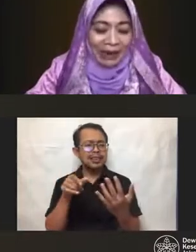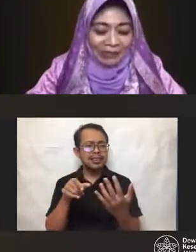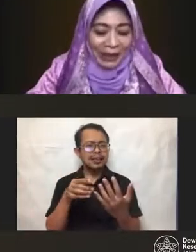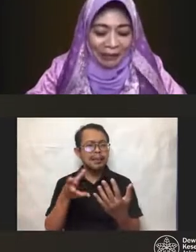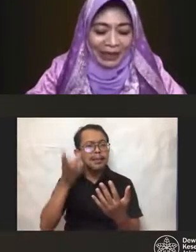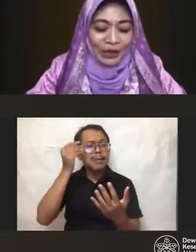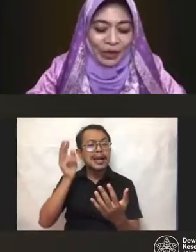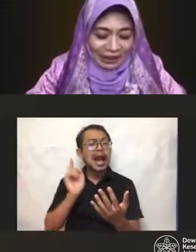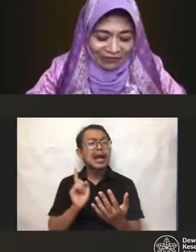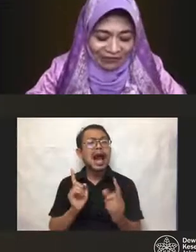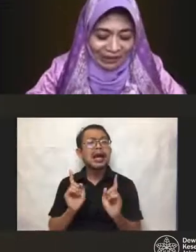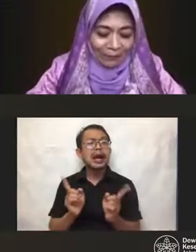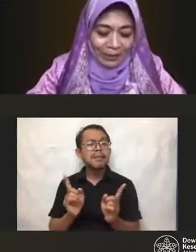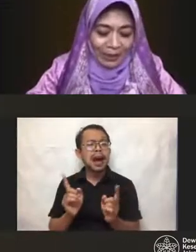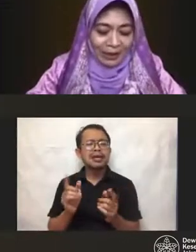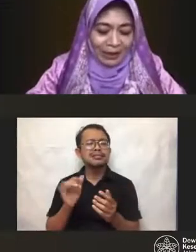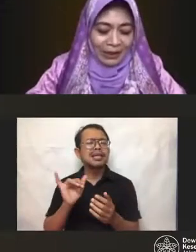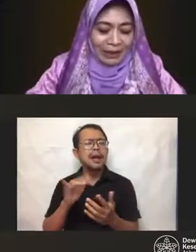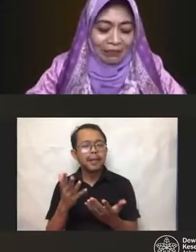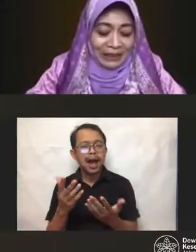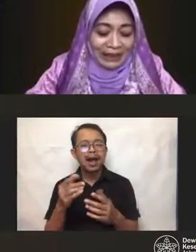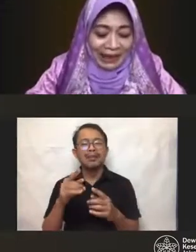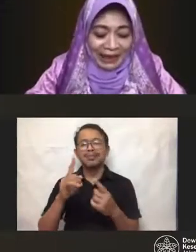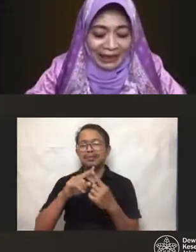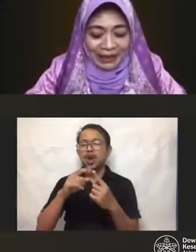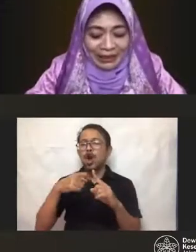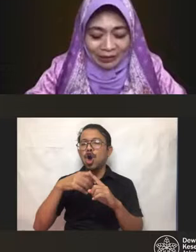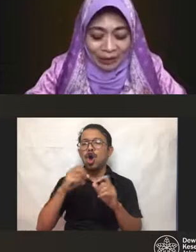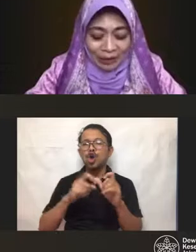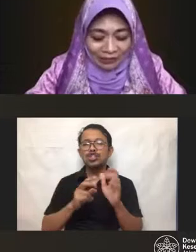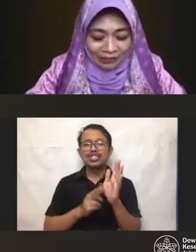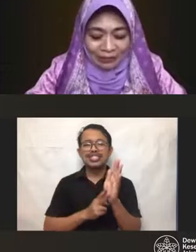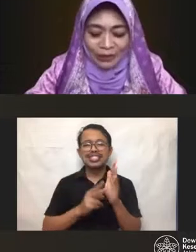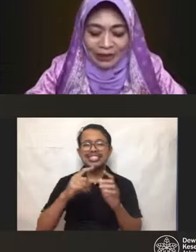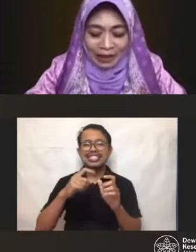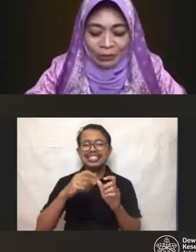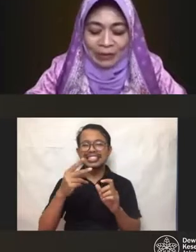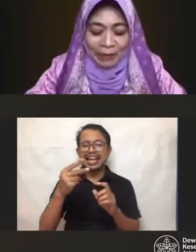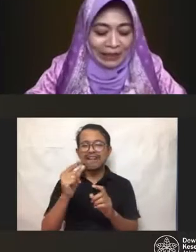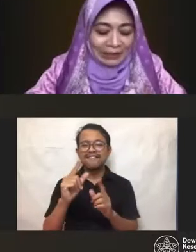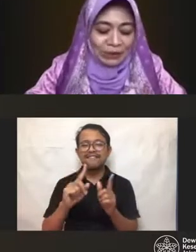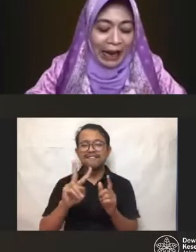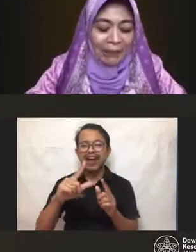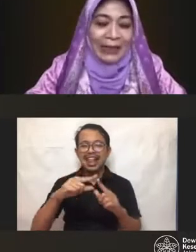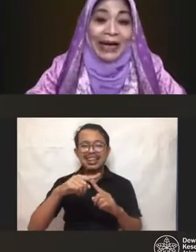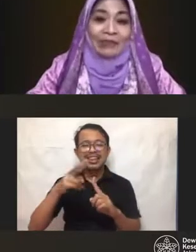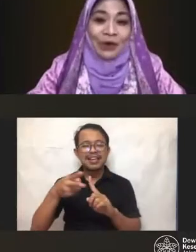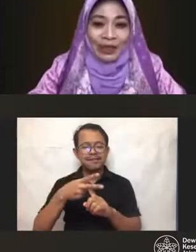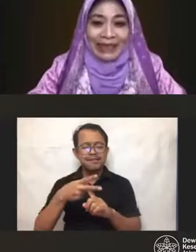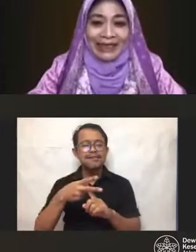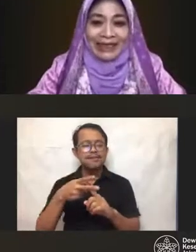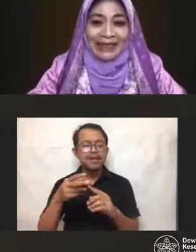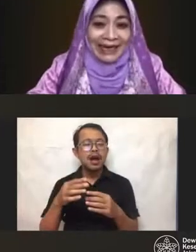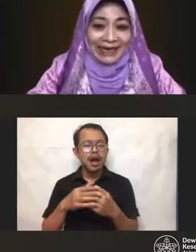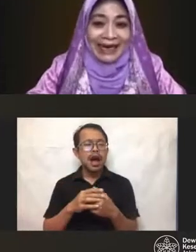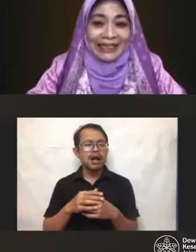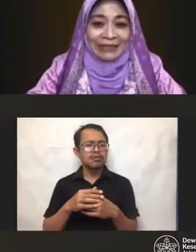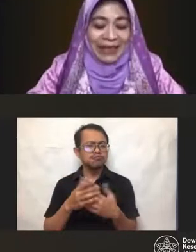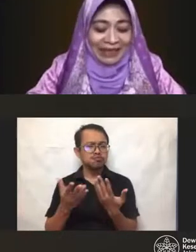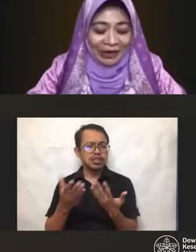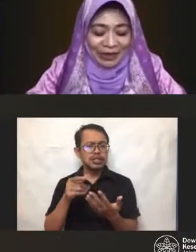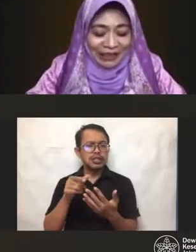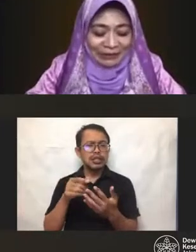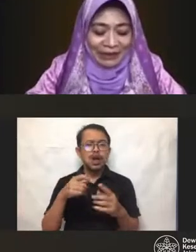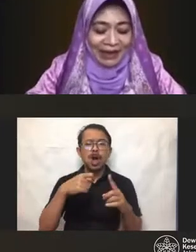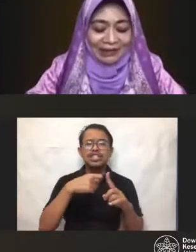pemahaman keagamaan konservatif. Meski narasi konservatif itu secara umum dapat disebut aman dalam konteks radikalisme